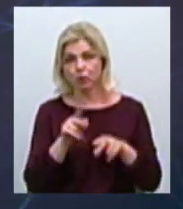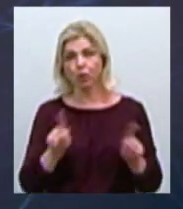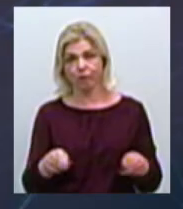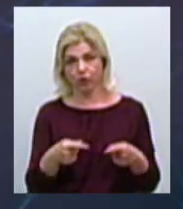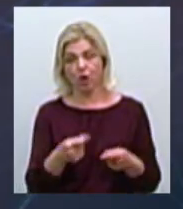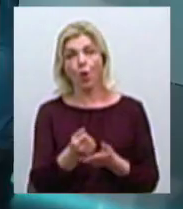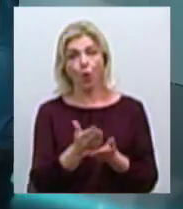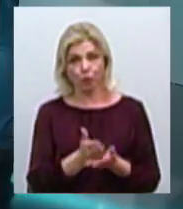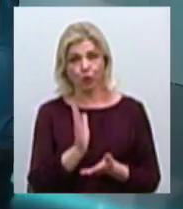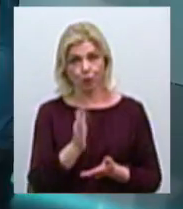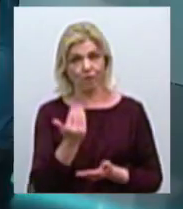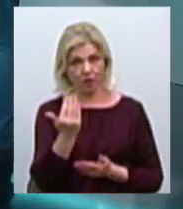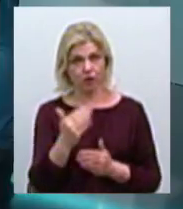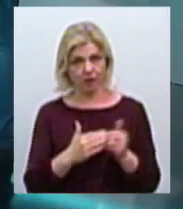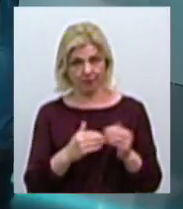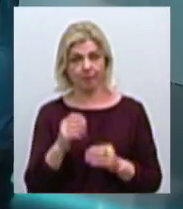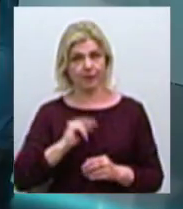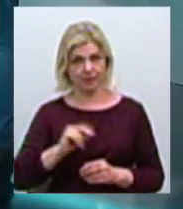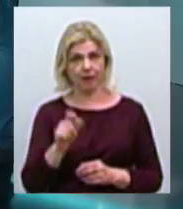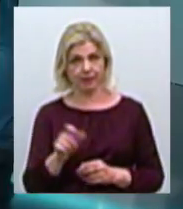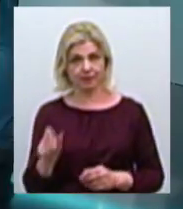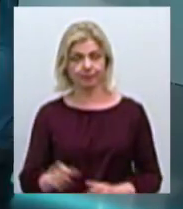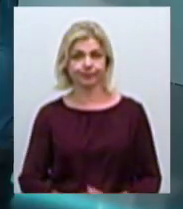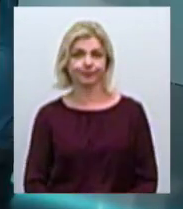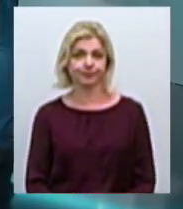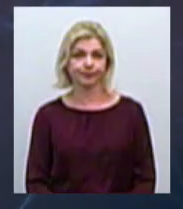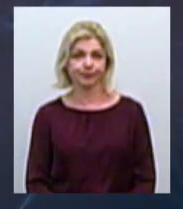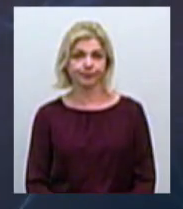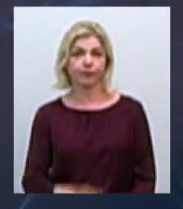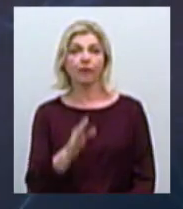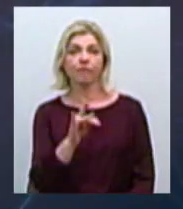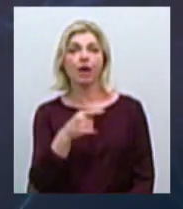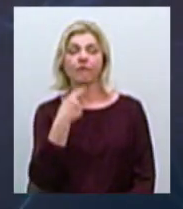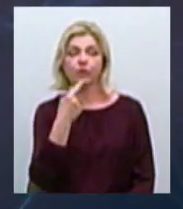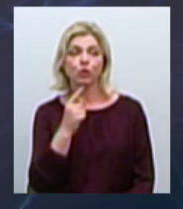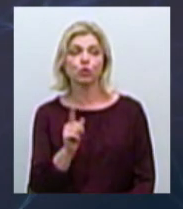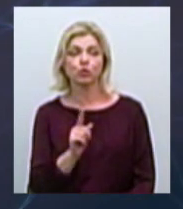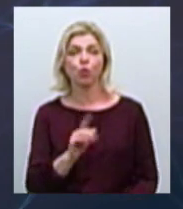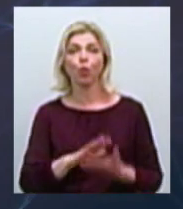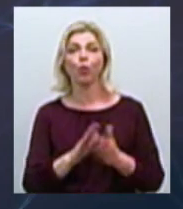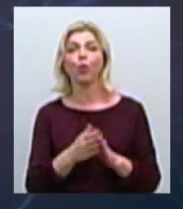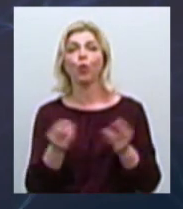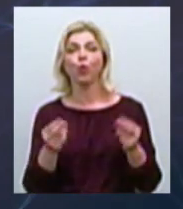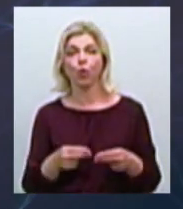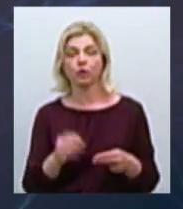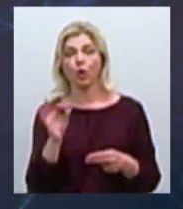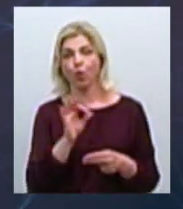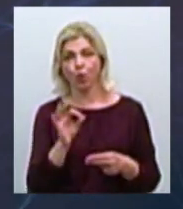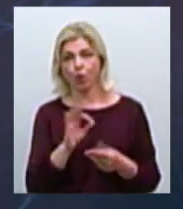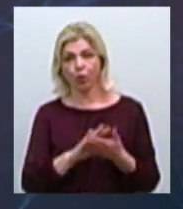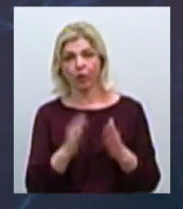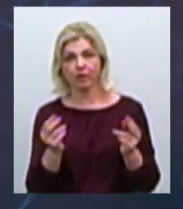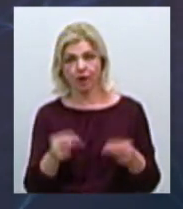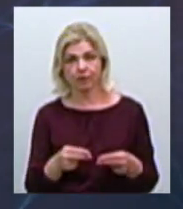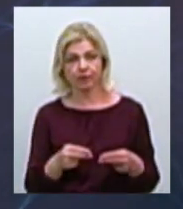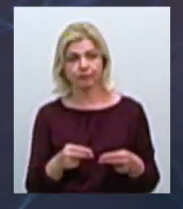ваши фахівці? Да, обслуживать тоже будут наши. Ви сказали, що угода щодо оплати по лізинговій